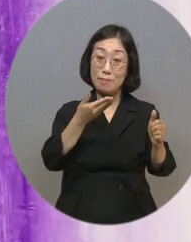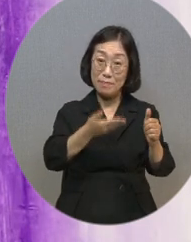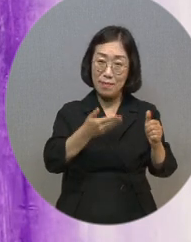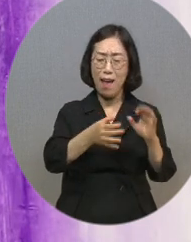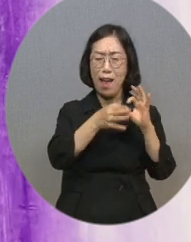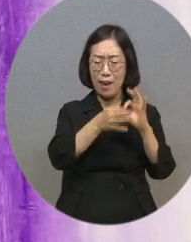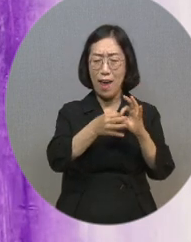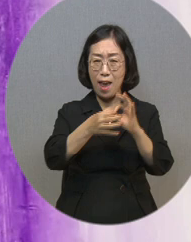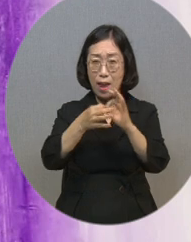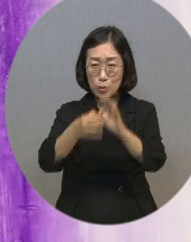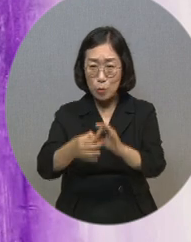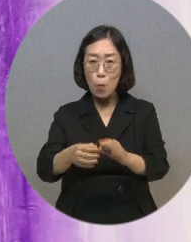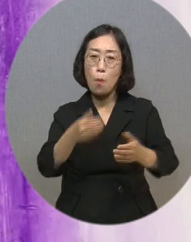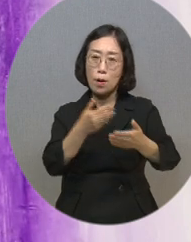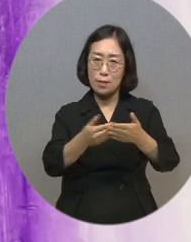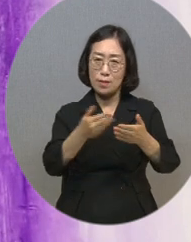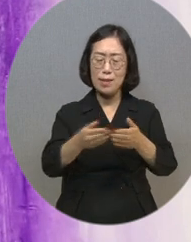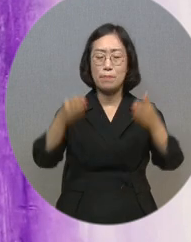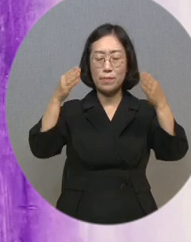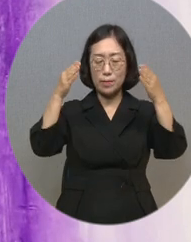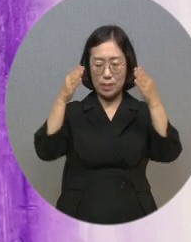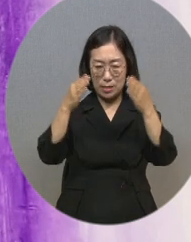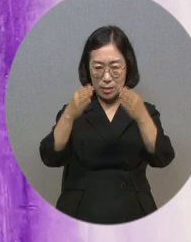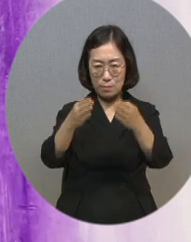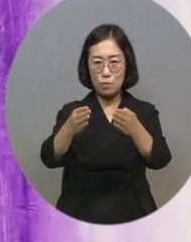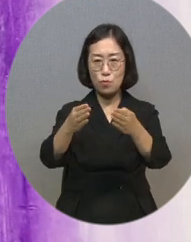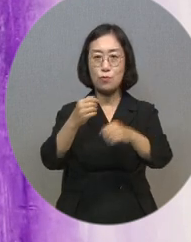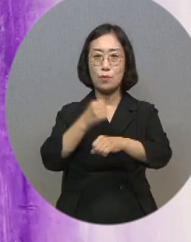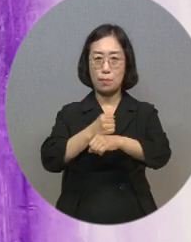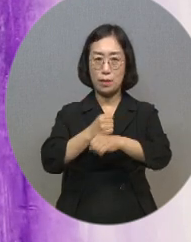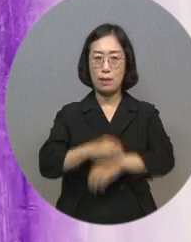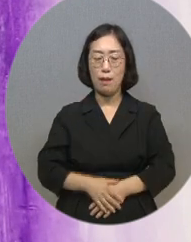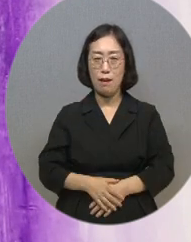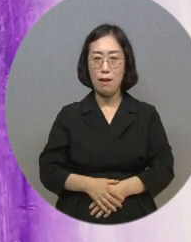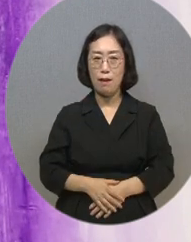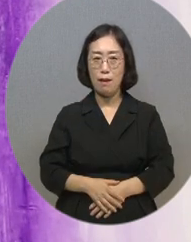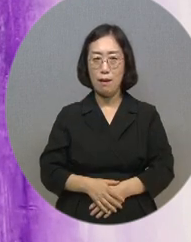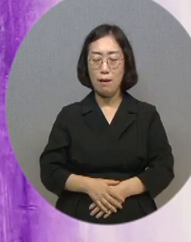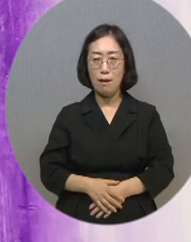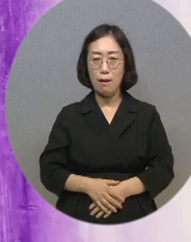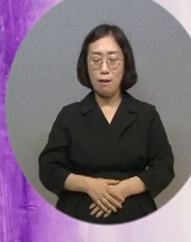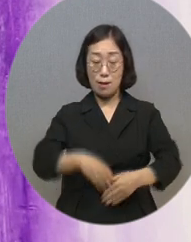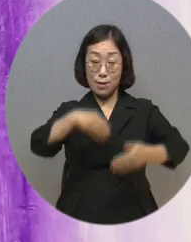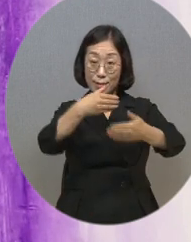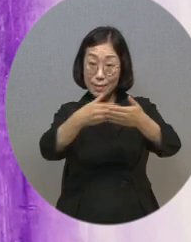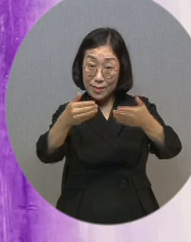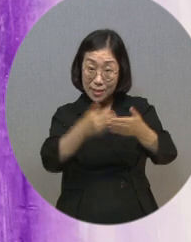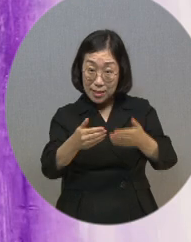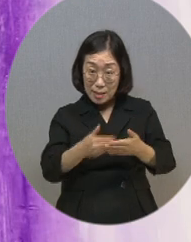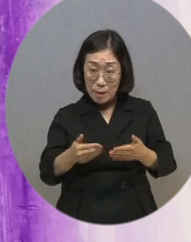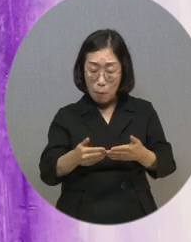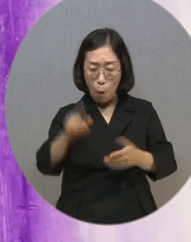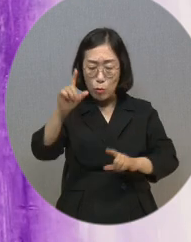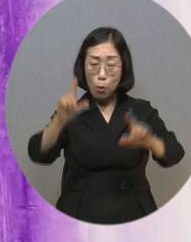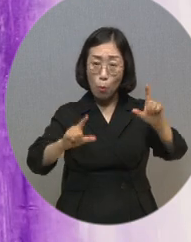계속해서 그림 세계에 정진합니다. 붓의 물결로 어떤 풍경을 꺼내어